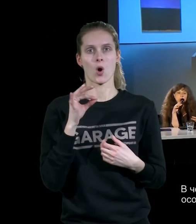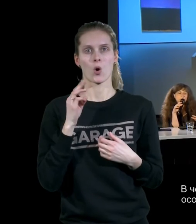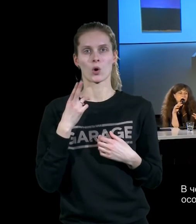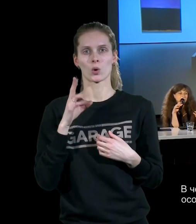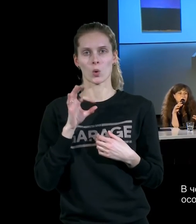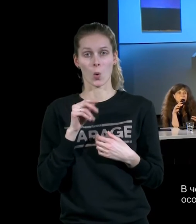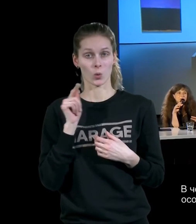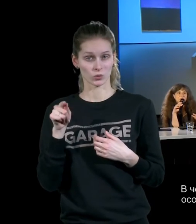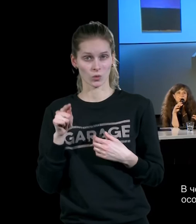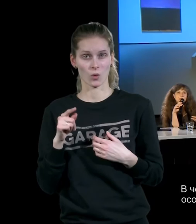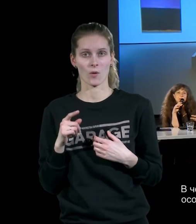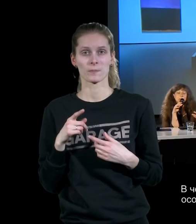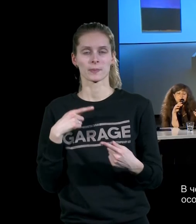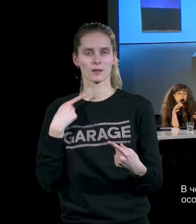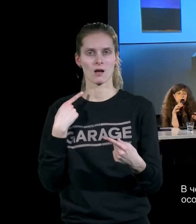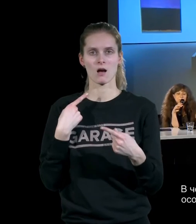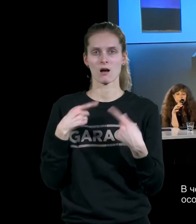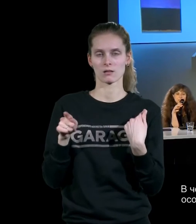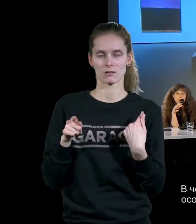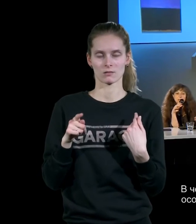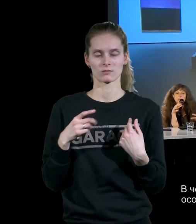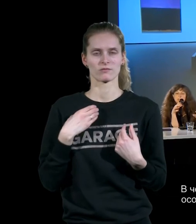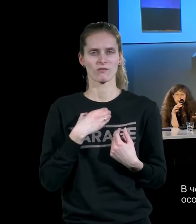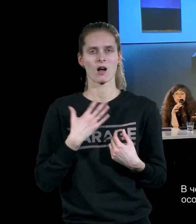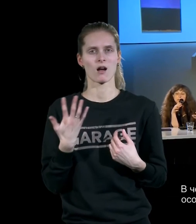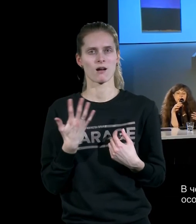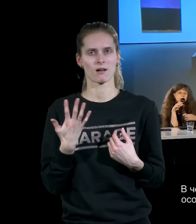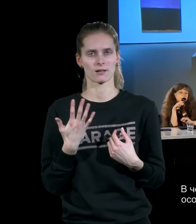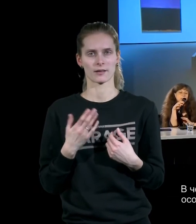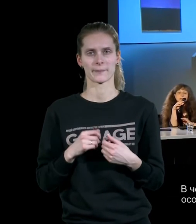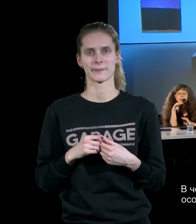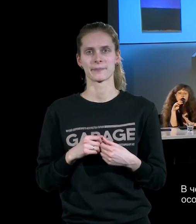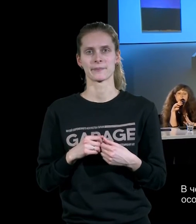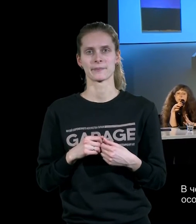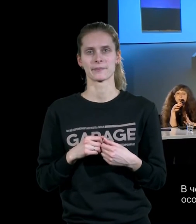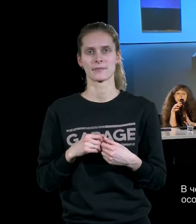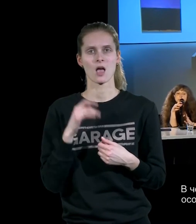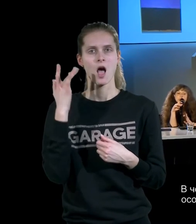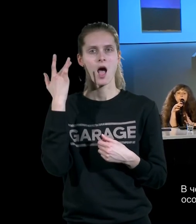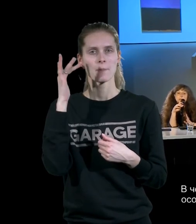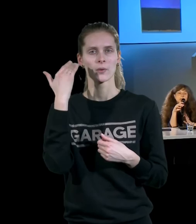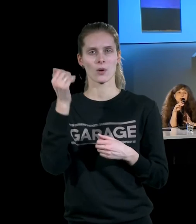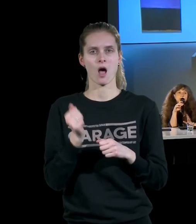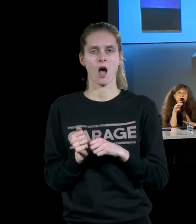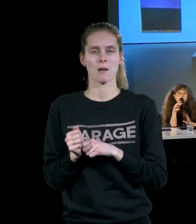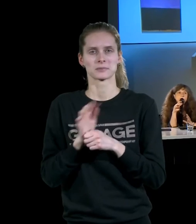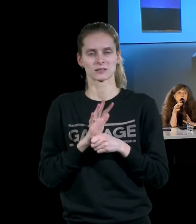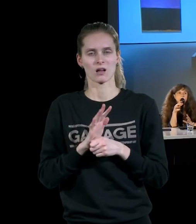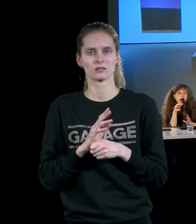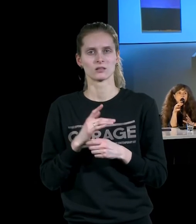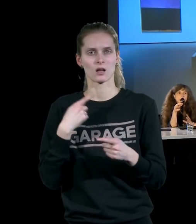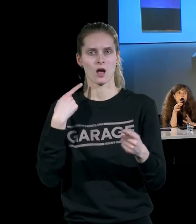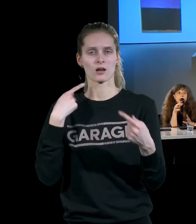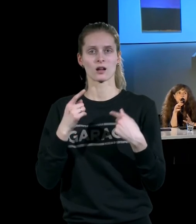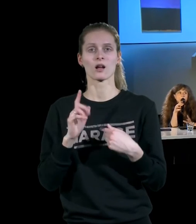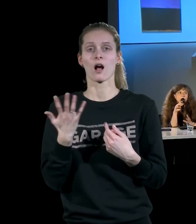в чем еще там принципиальное различие между принципиальной особенностью американского абстрактного экспрессионизма, всегда очень большие